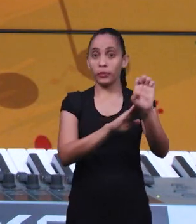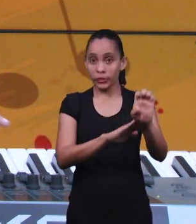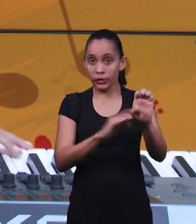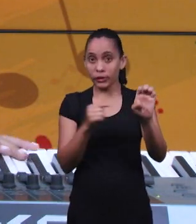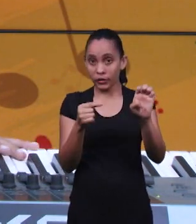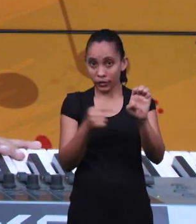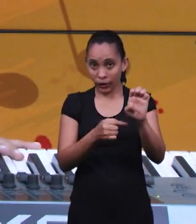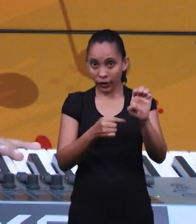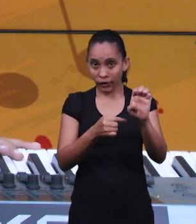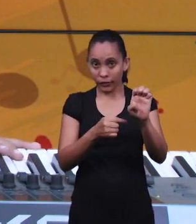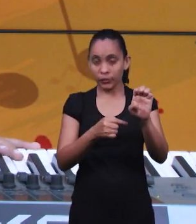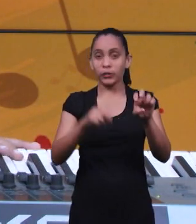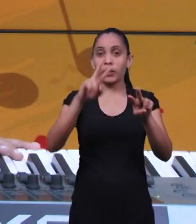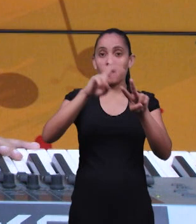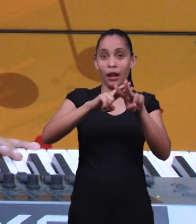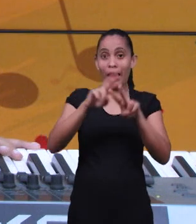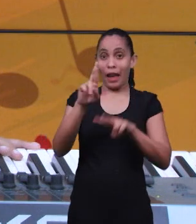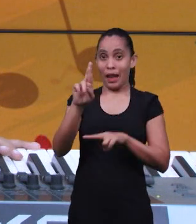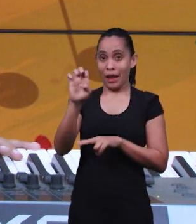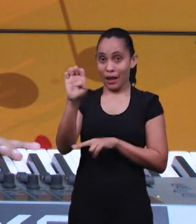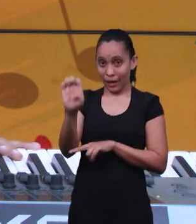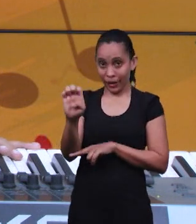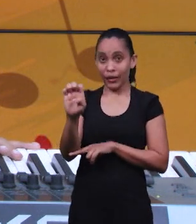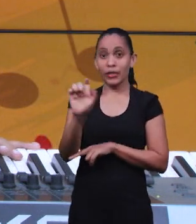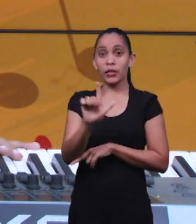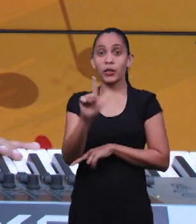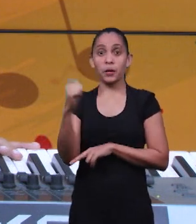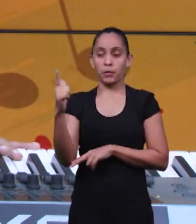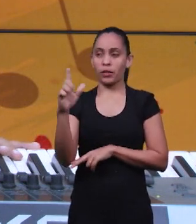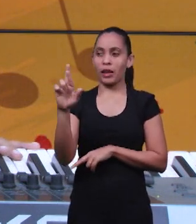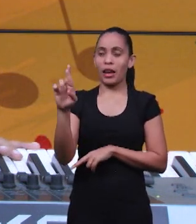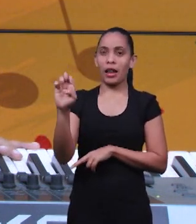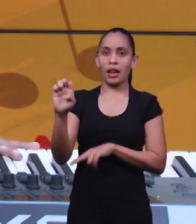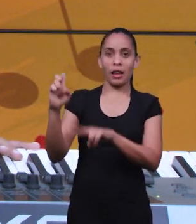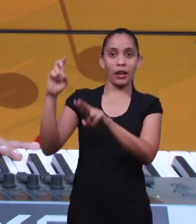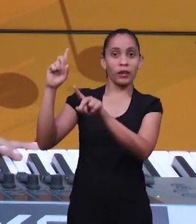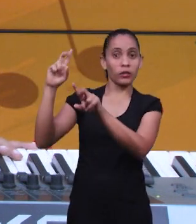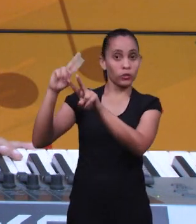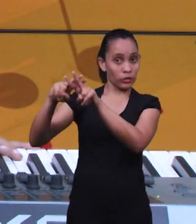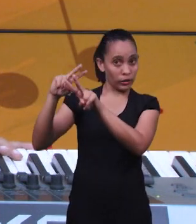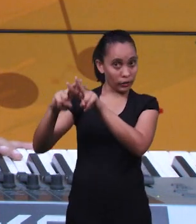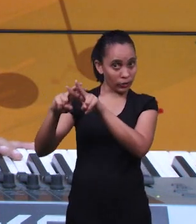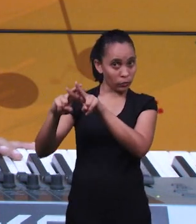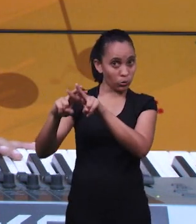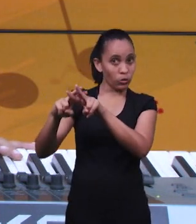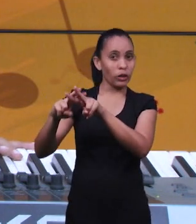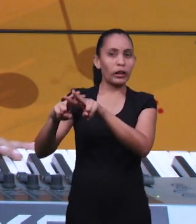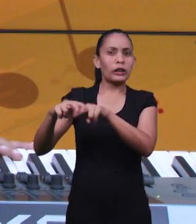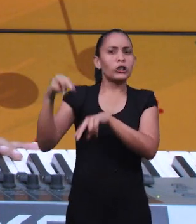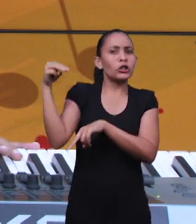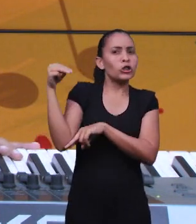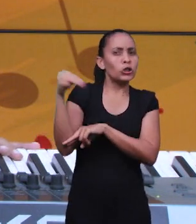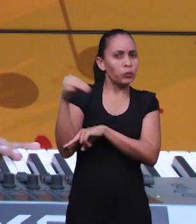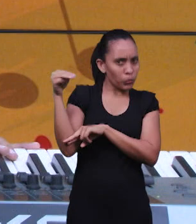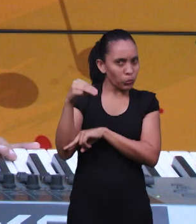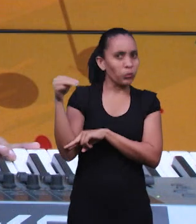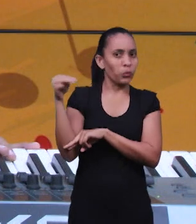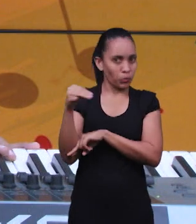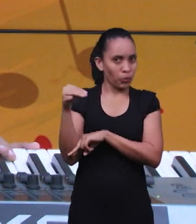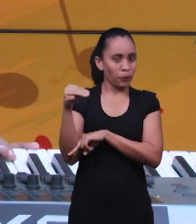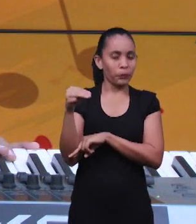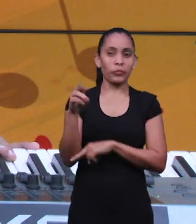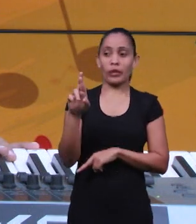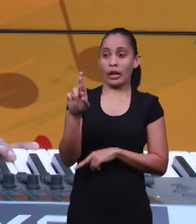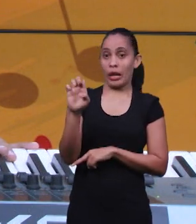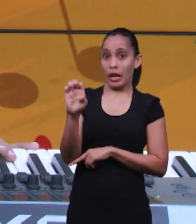la main gauche. Donc, la cifre commence avec le Ré. Après, il y a le Ré dièse diminute. Le Ré